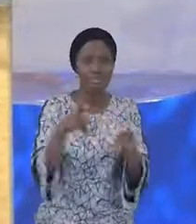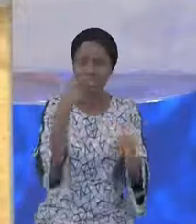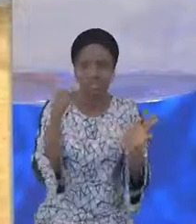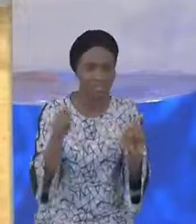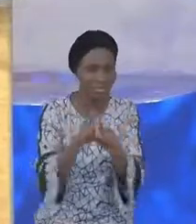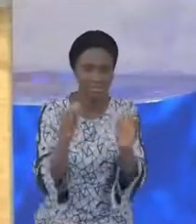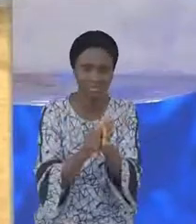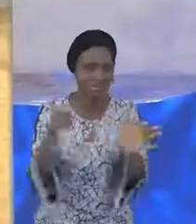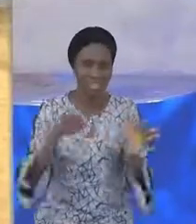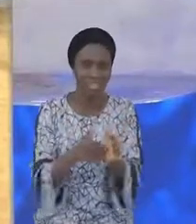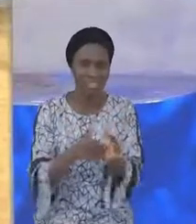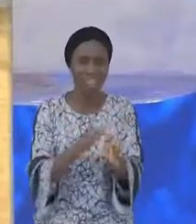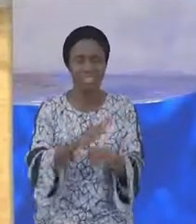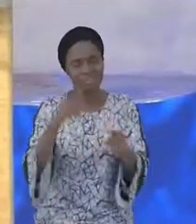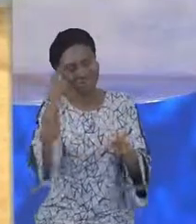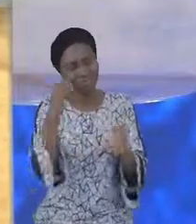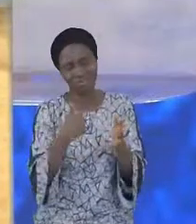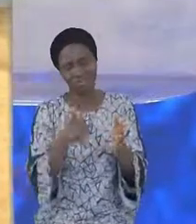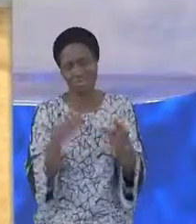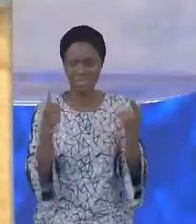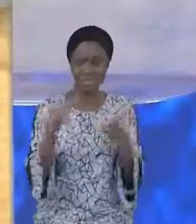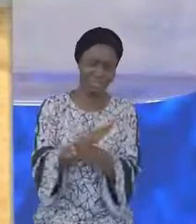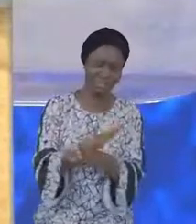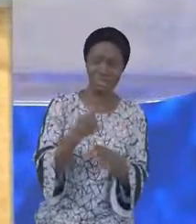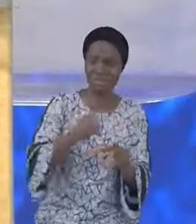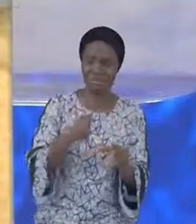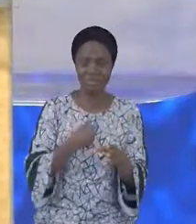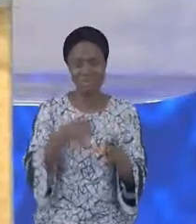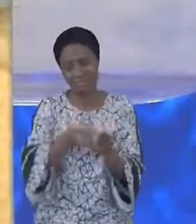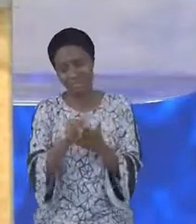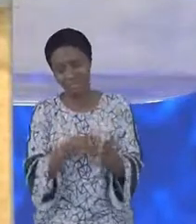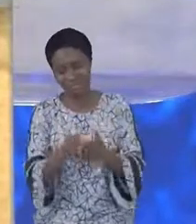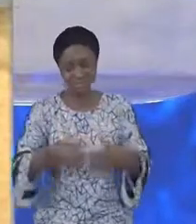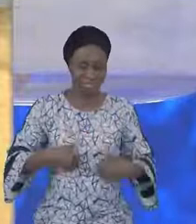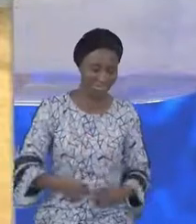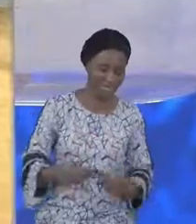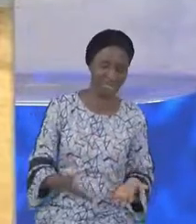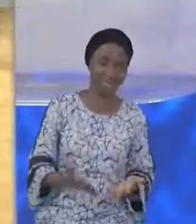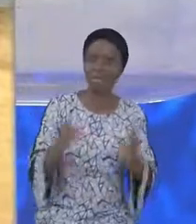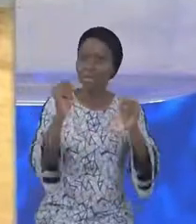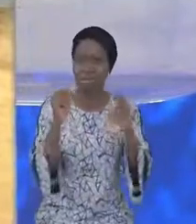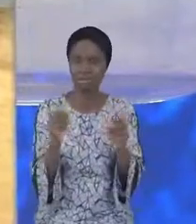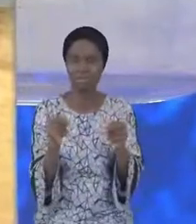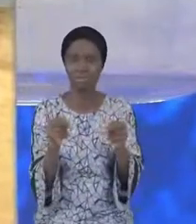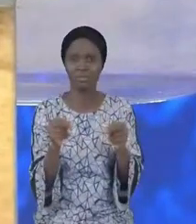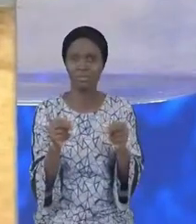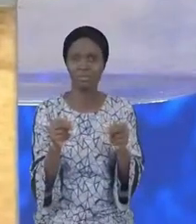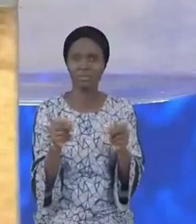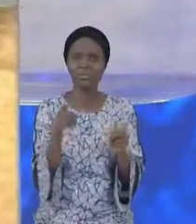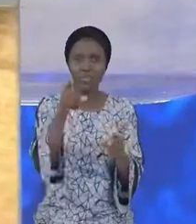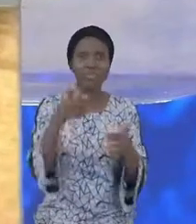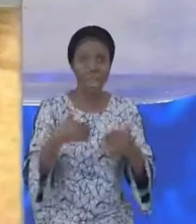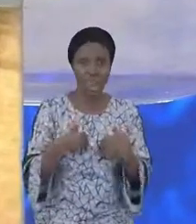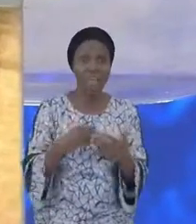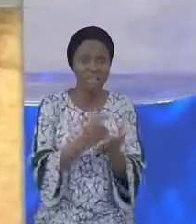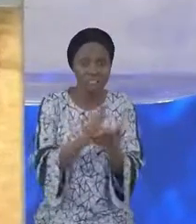tu es pécheur. Faut pas dire que tu es faible. Faut pas dire que tu es une souris. Que tu es seule pierre pour tout le monde.